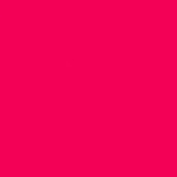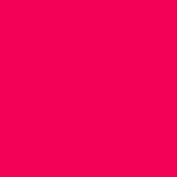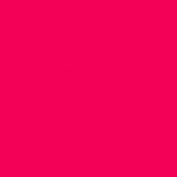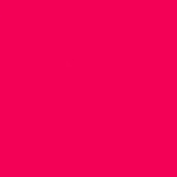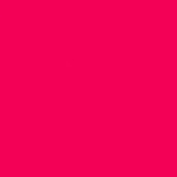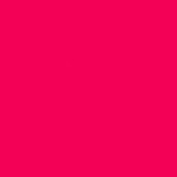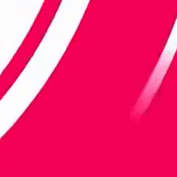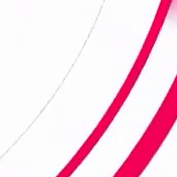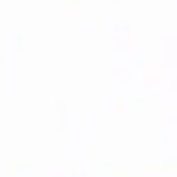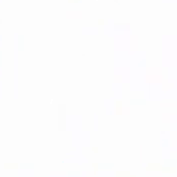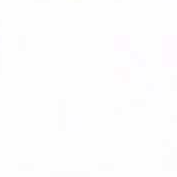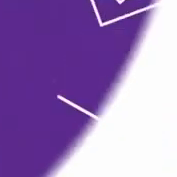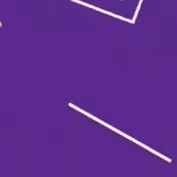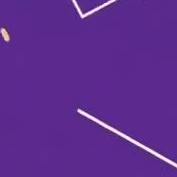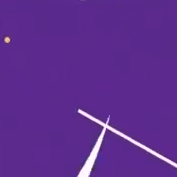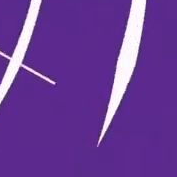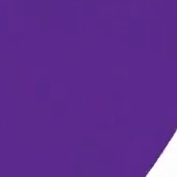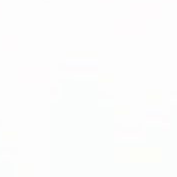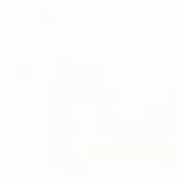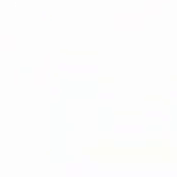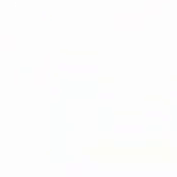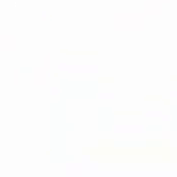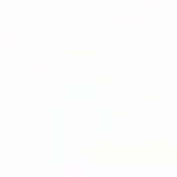nyuruh aku